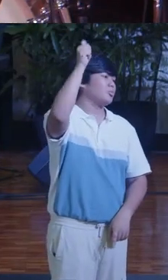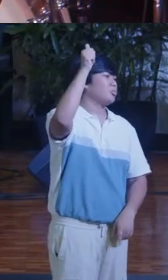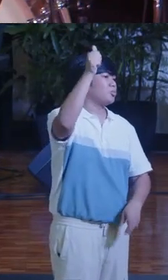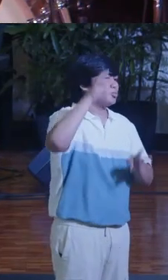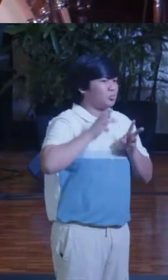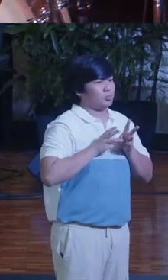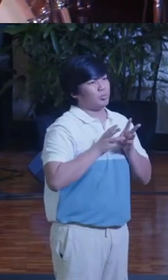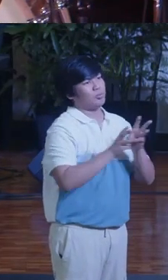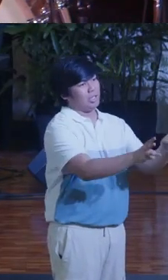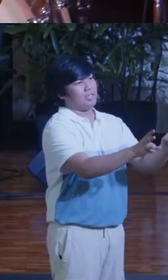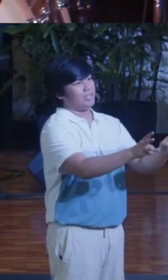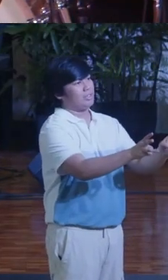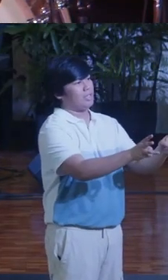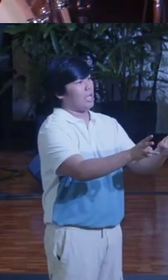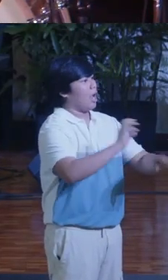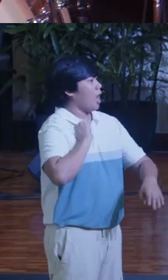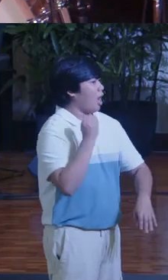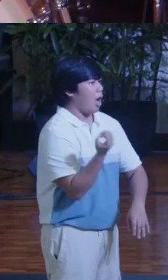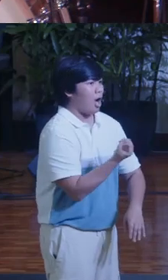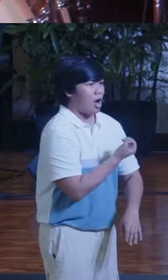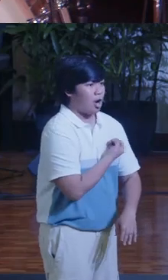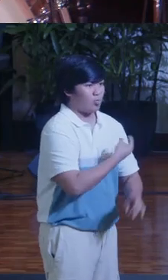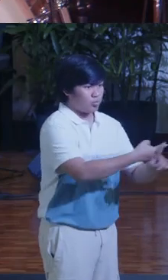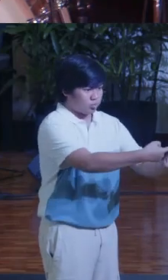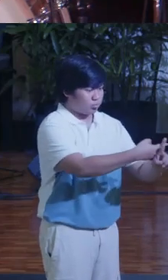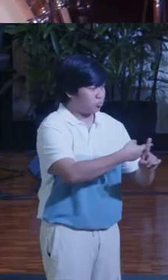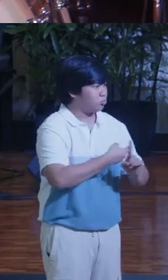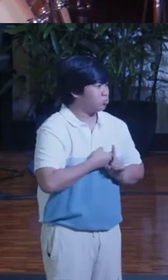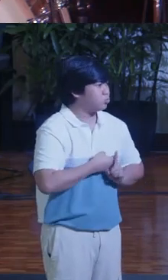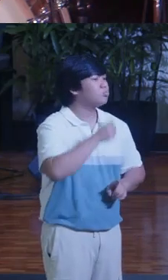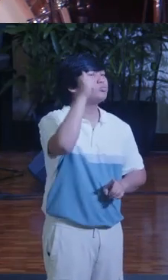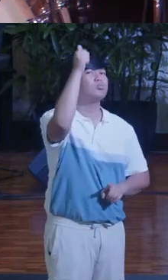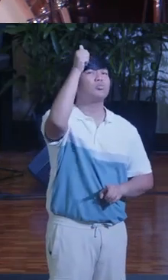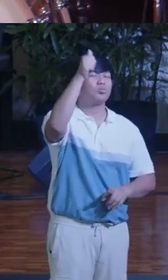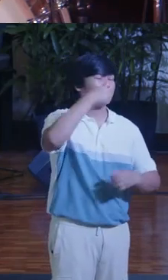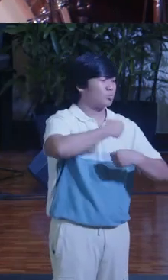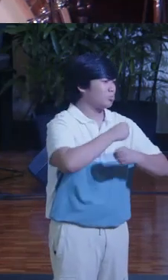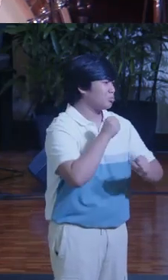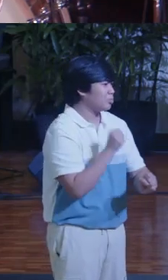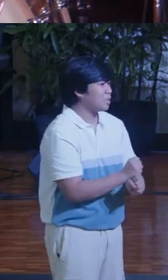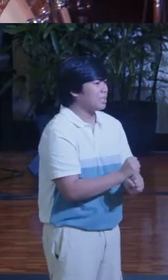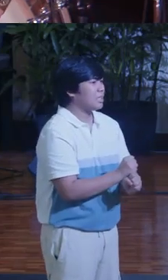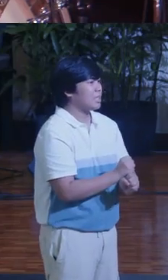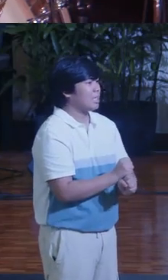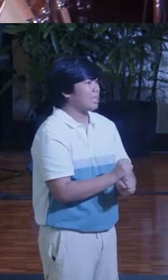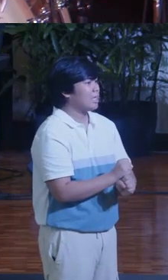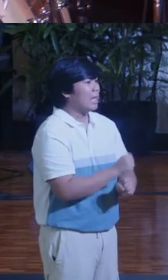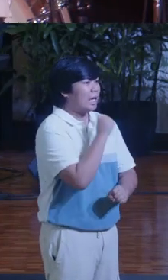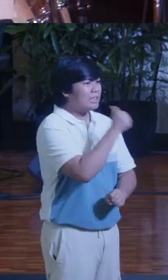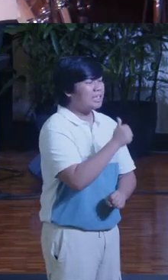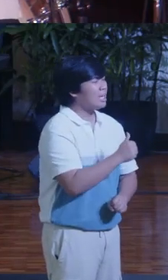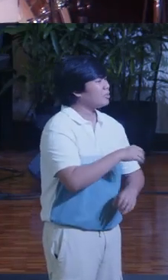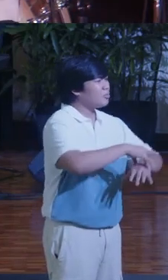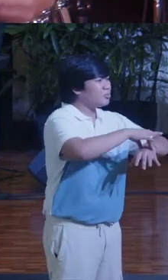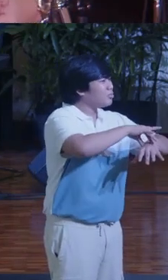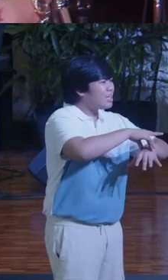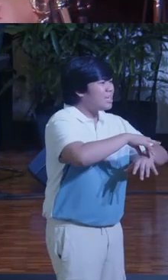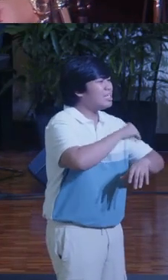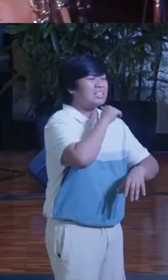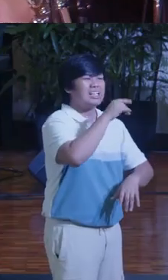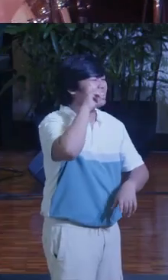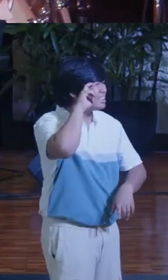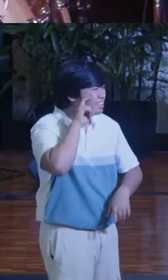Supernatural po ang ating pagiging Kristiyano. Hindi po gawa sa laman, hindi gawa sa pagsunod